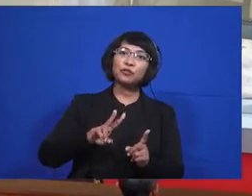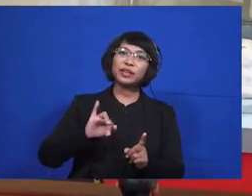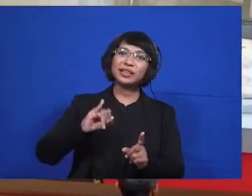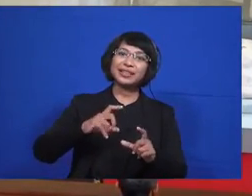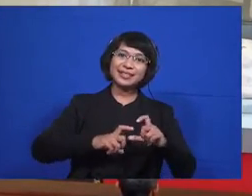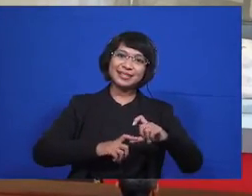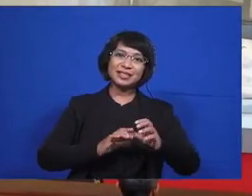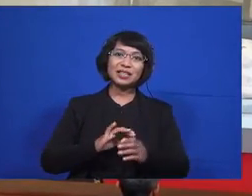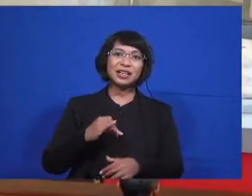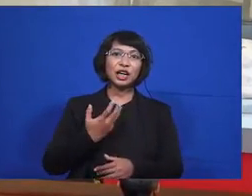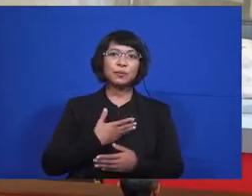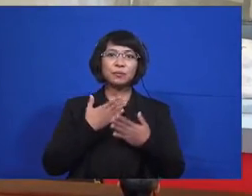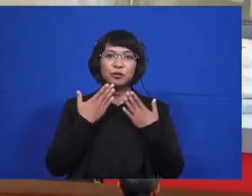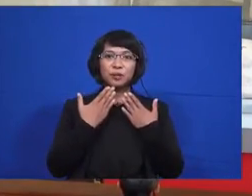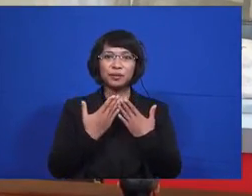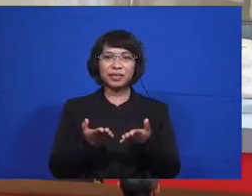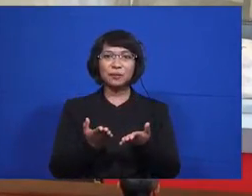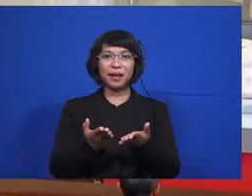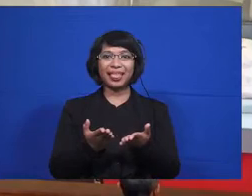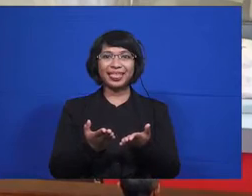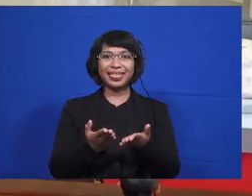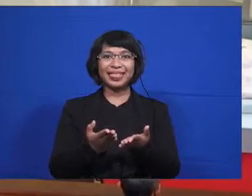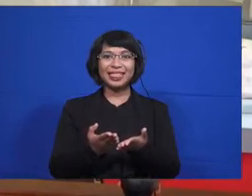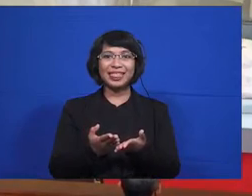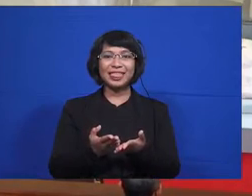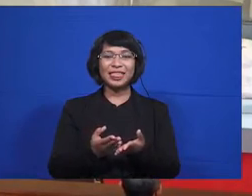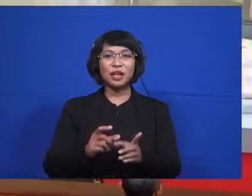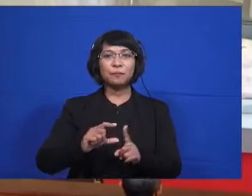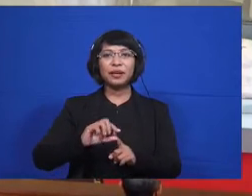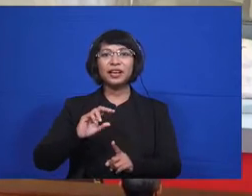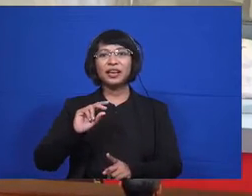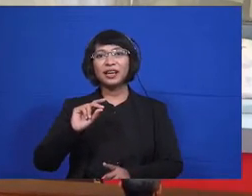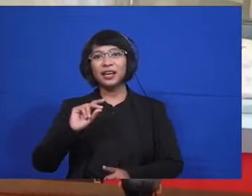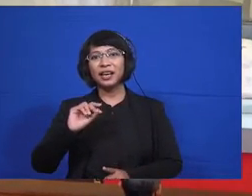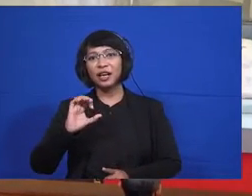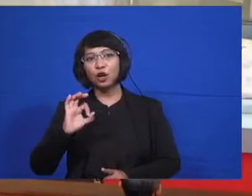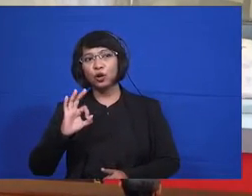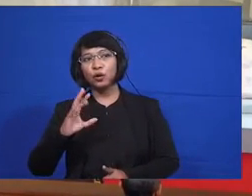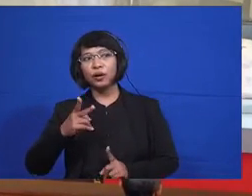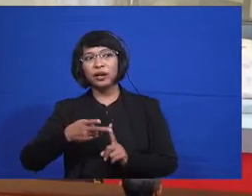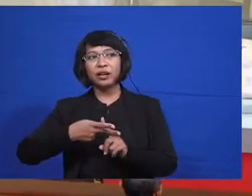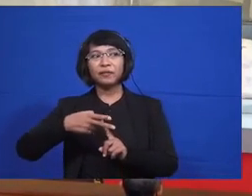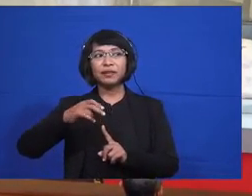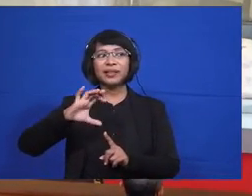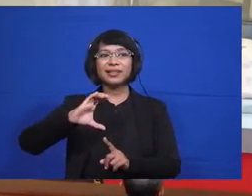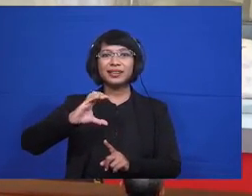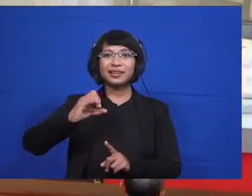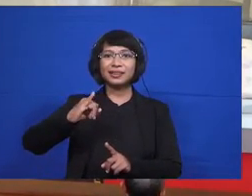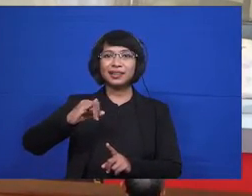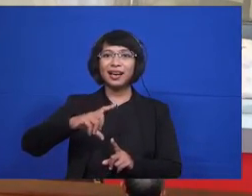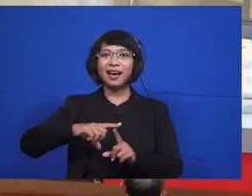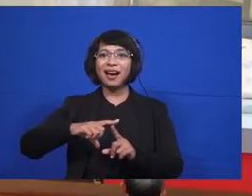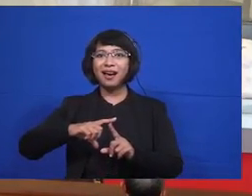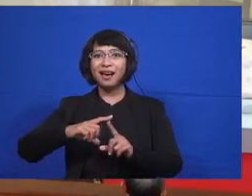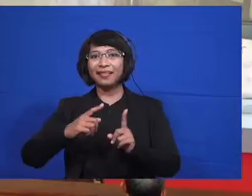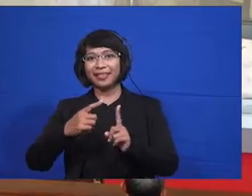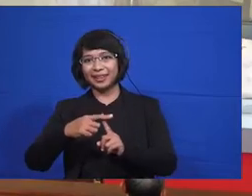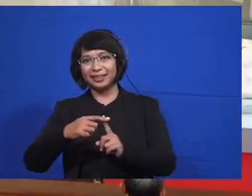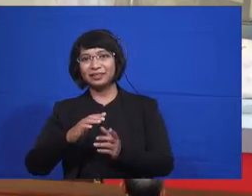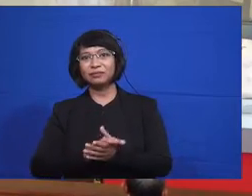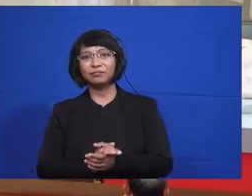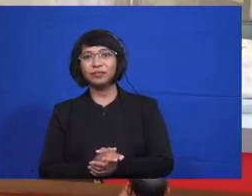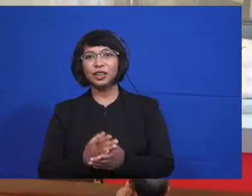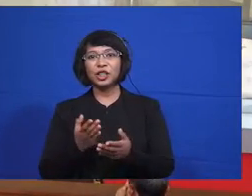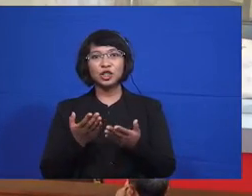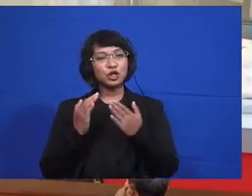Maka kami mengucapkan selamat provisiat atas akan terselesaikannya kursus ini. Harapan kami semoga para